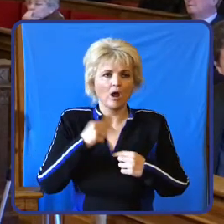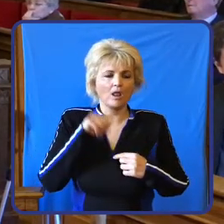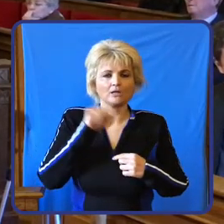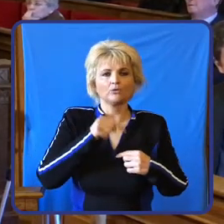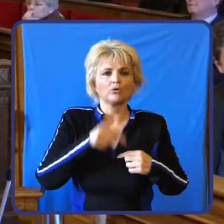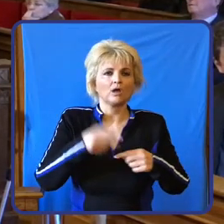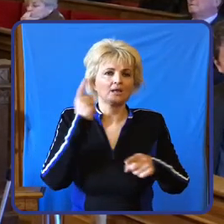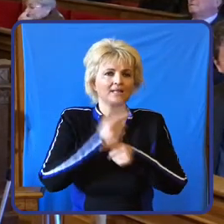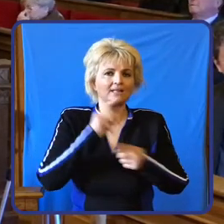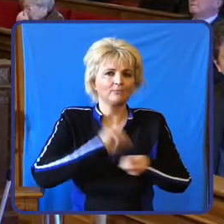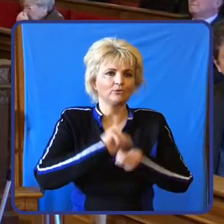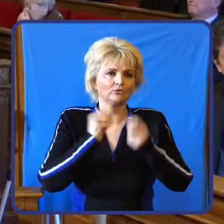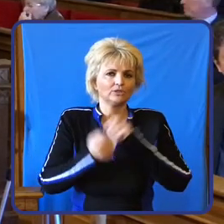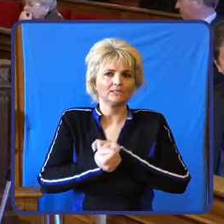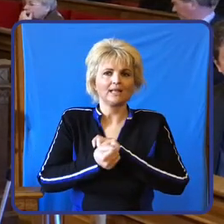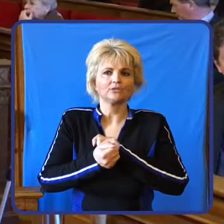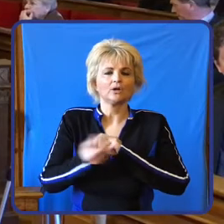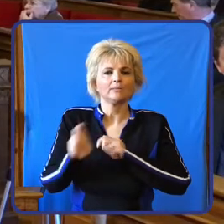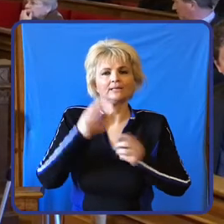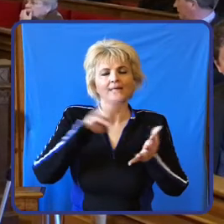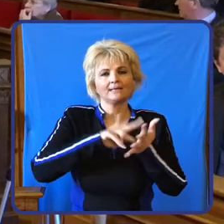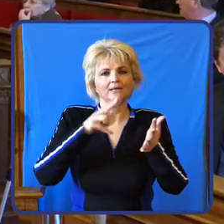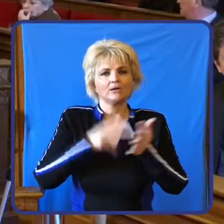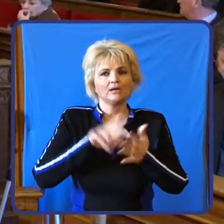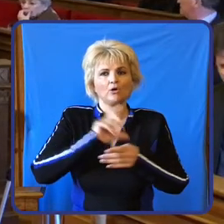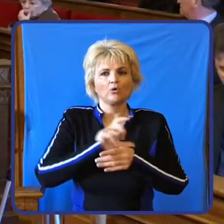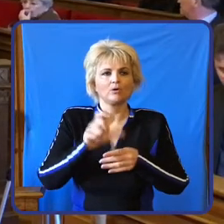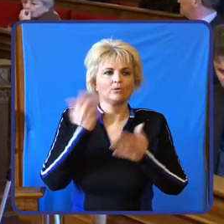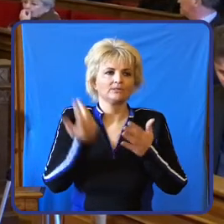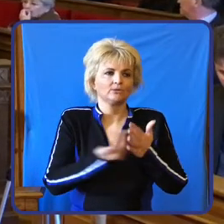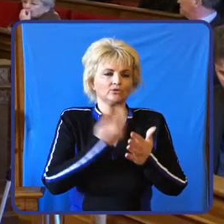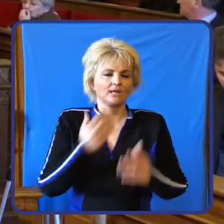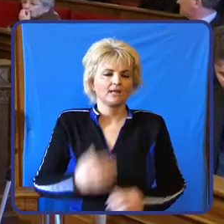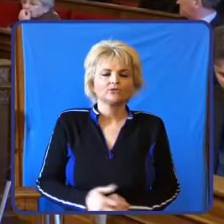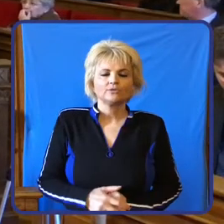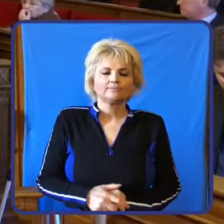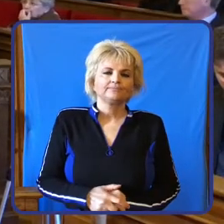azokkal a rendeletmódosításokkal, amelyek technikai okokból szükségesek.